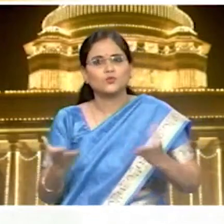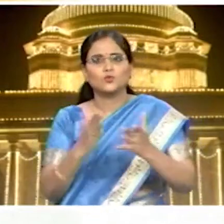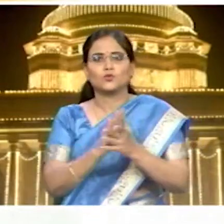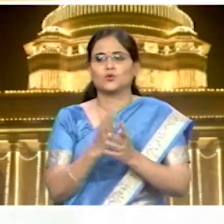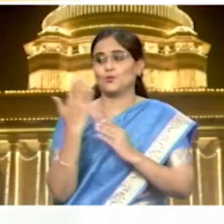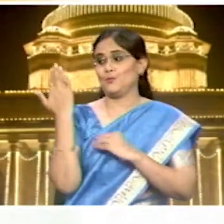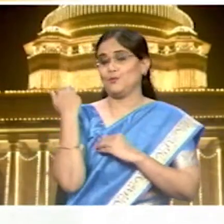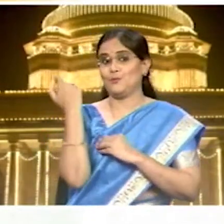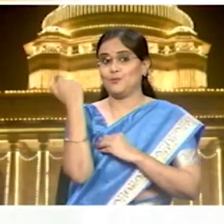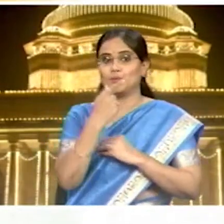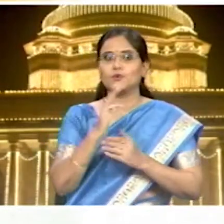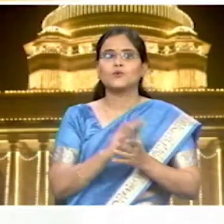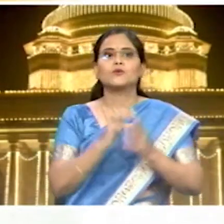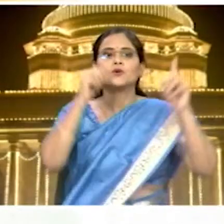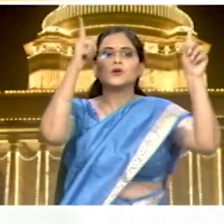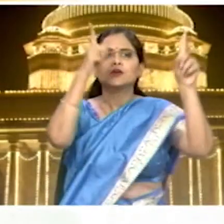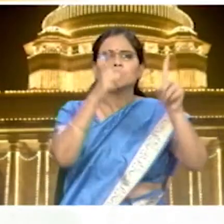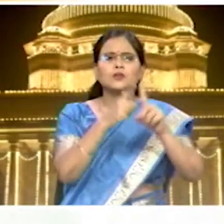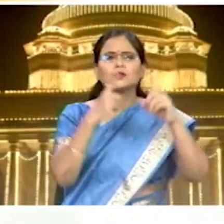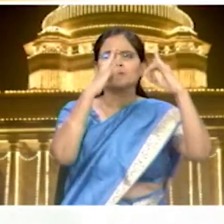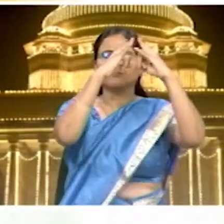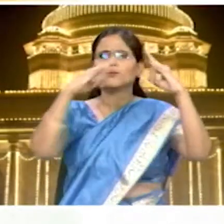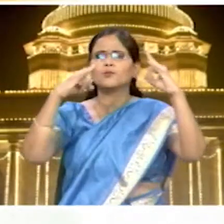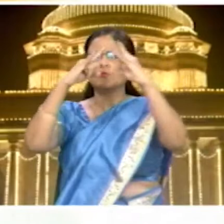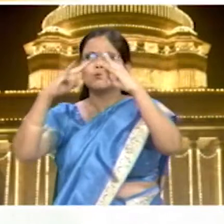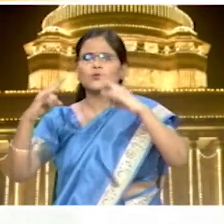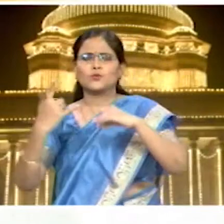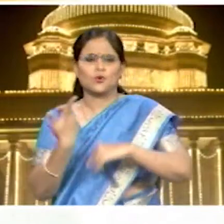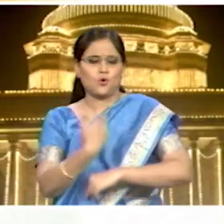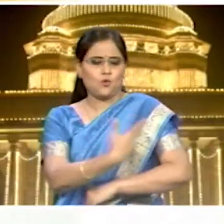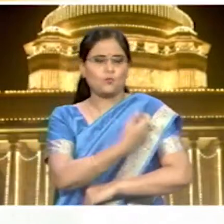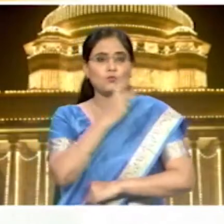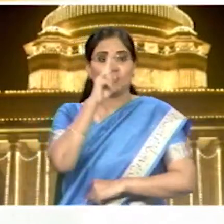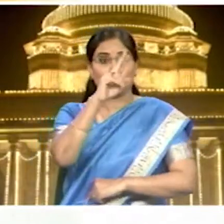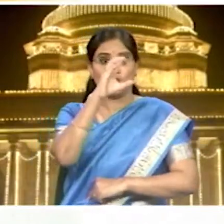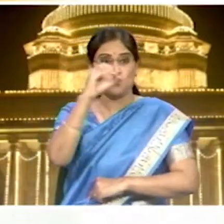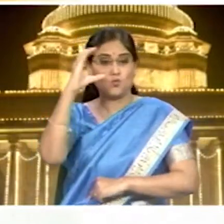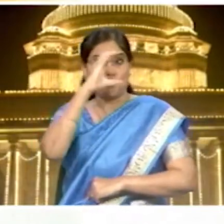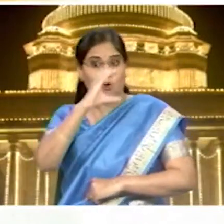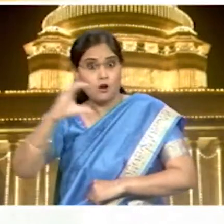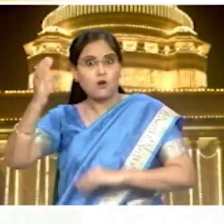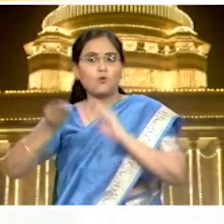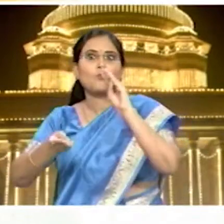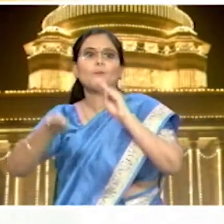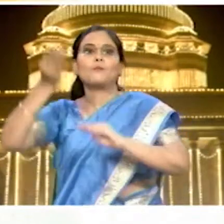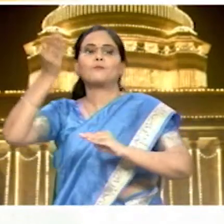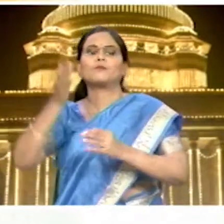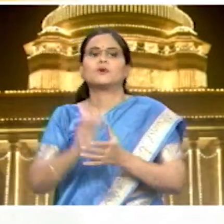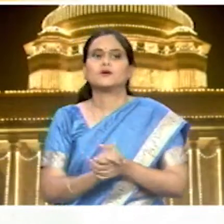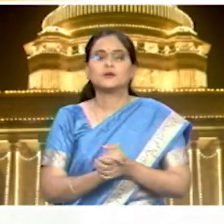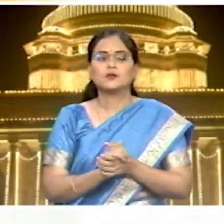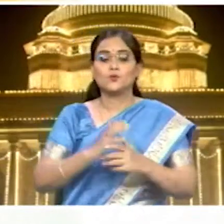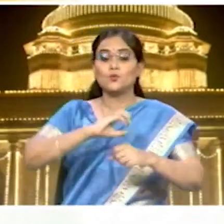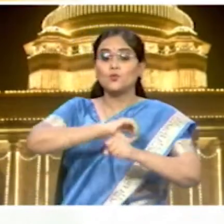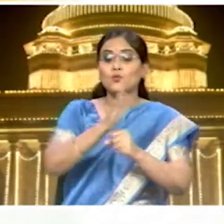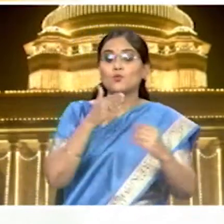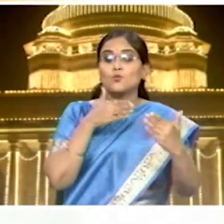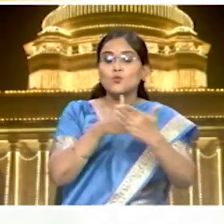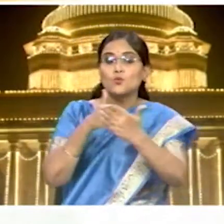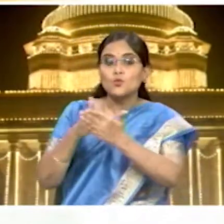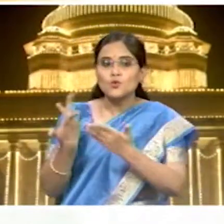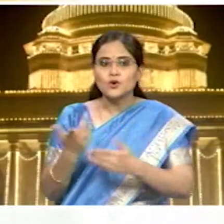200 करोड़ वैक्सीन कवरेज का आंकड़ा पार कर दिया है। इस महामारी का सामना करने में